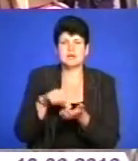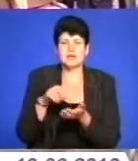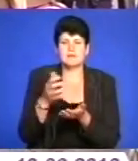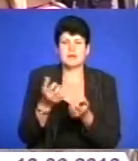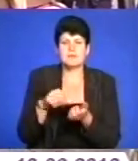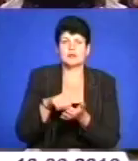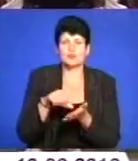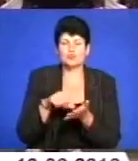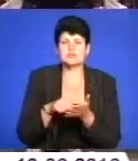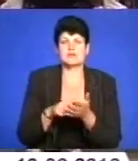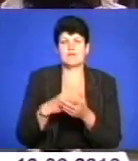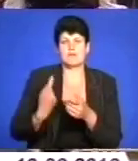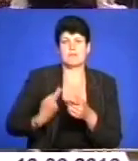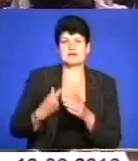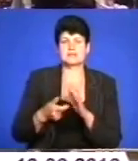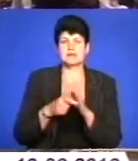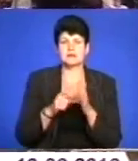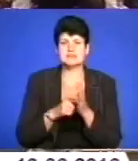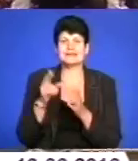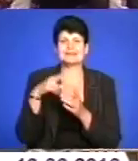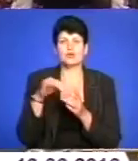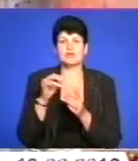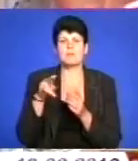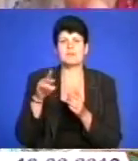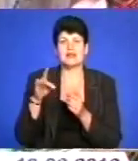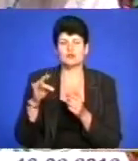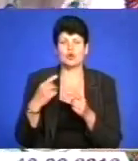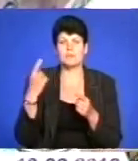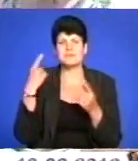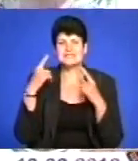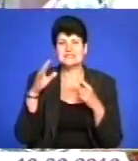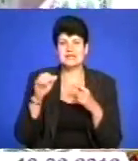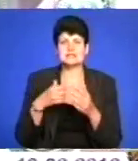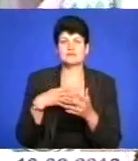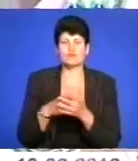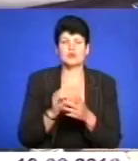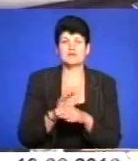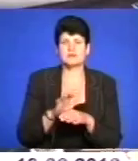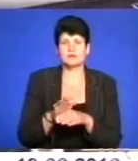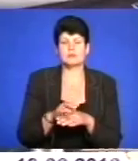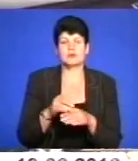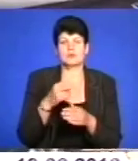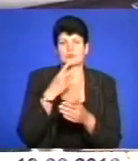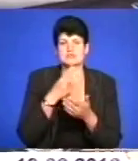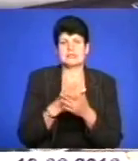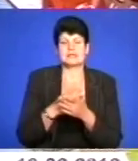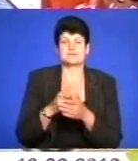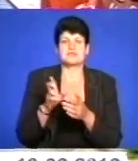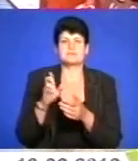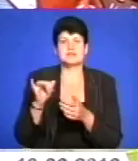майстер-класах з образотворчого та декоративно-прикладного мистецтва. Свої вироби представили майстри плетіння з лози, рогози та